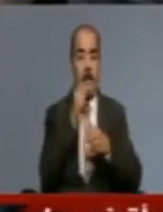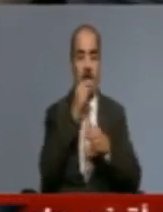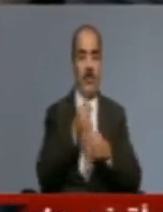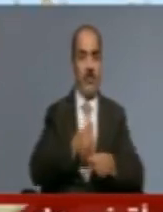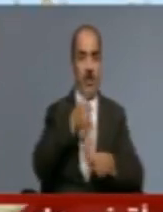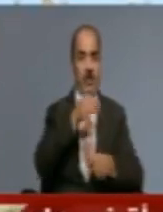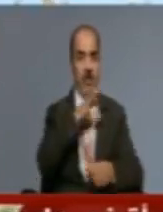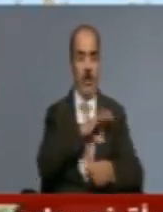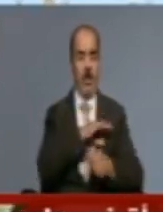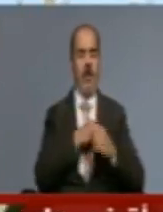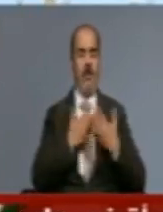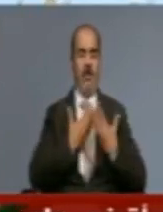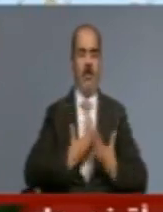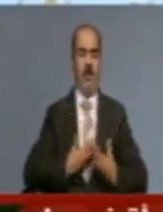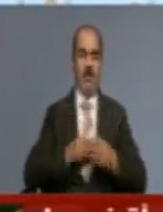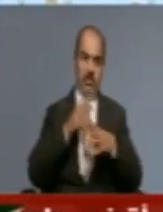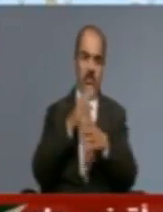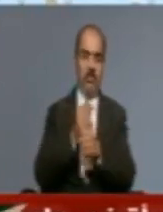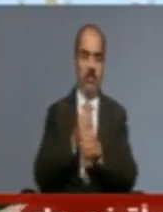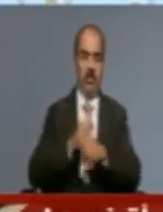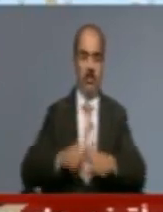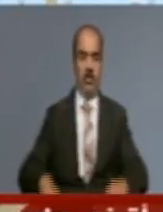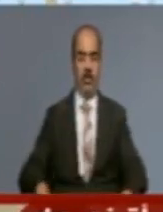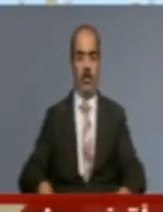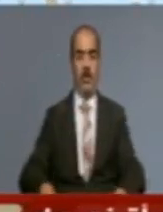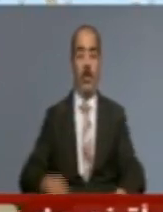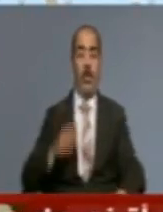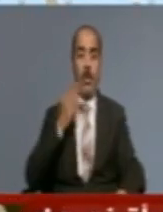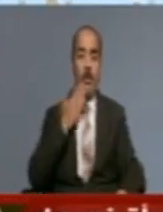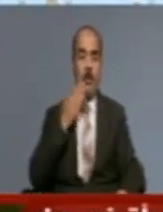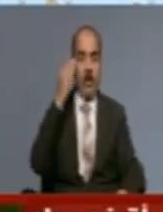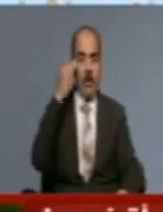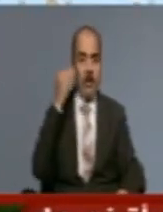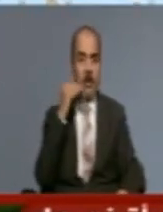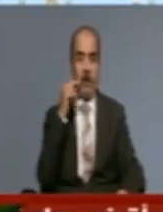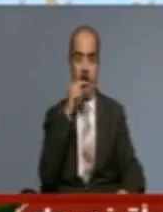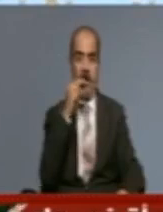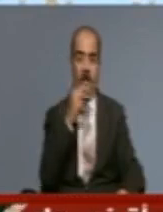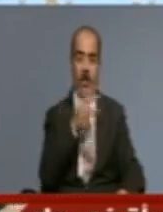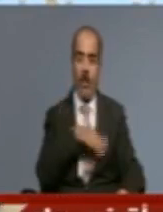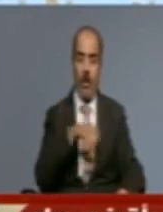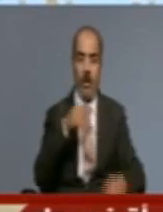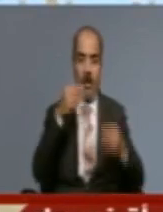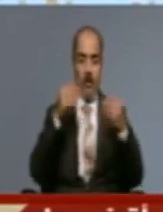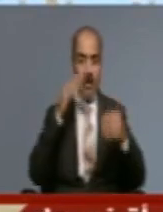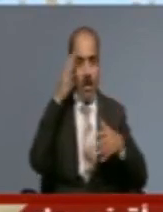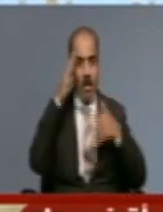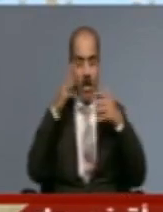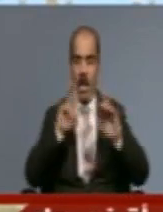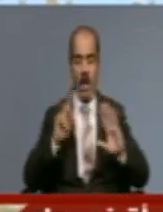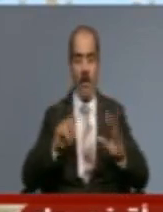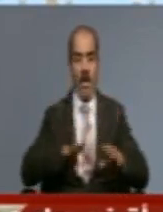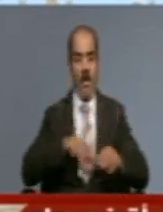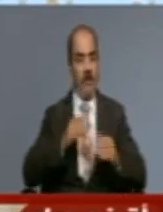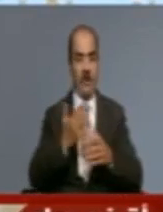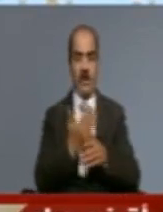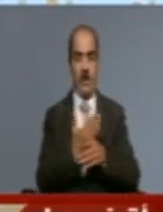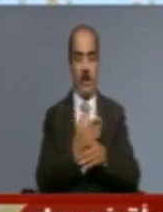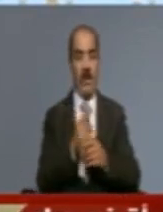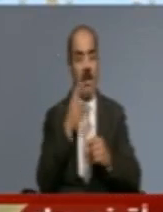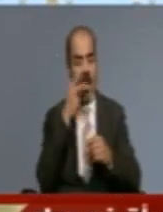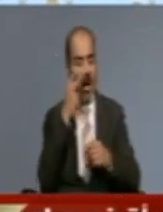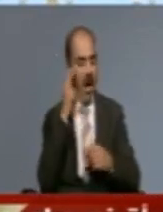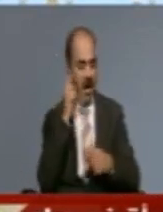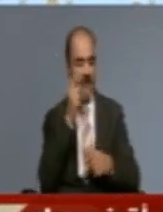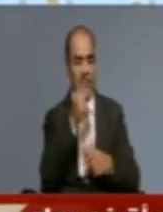وينتصر للمصلحة الفضلة للطفل. أمهات وبنات مصر عمرها ما هتقلق ولا هتخاف طول ما هي عارفة